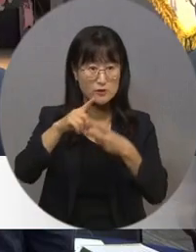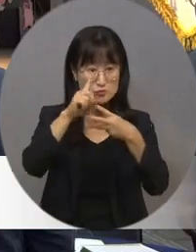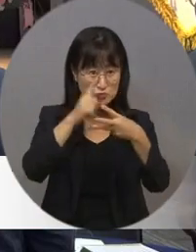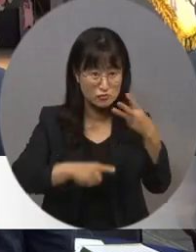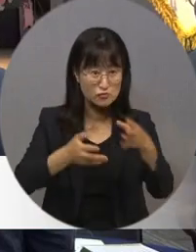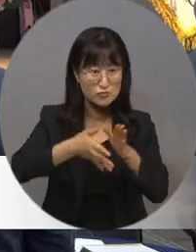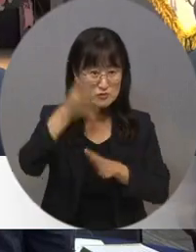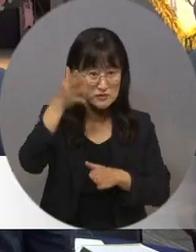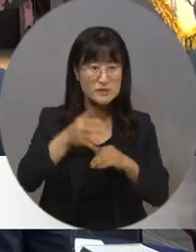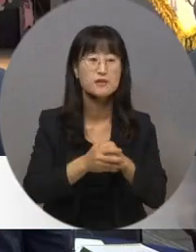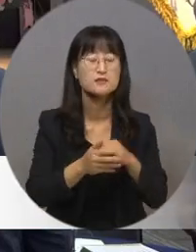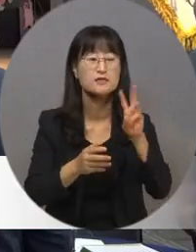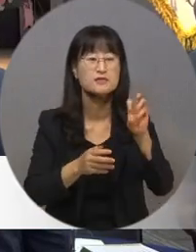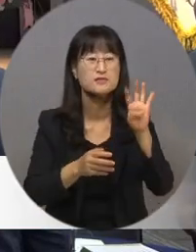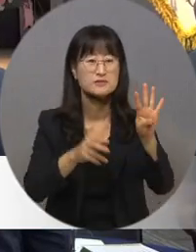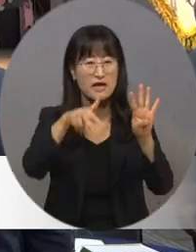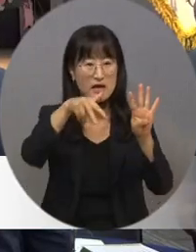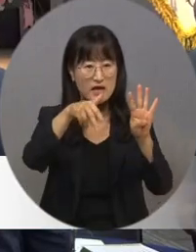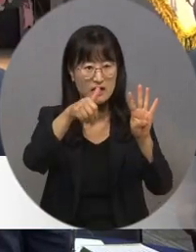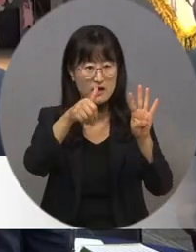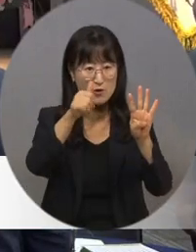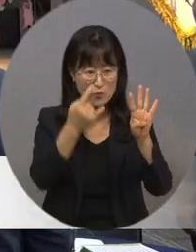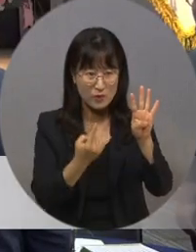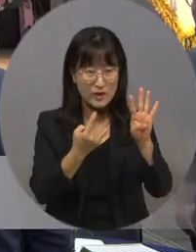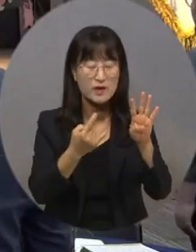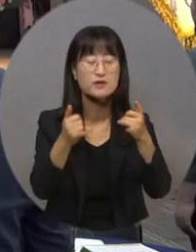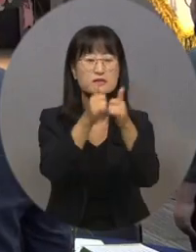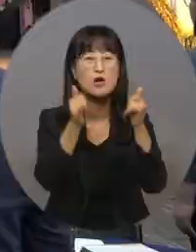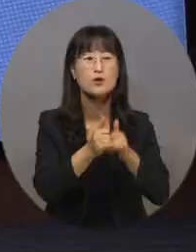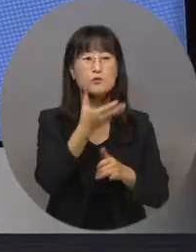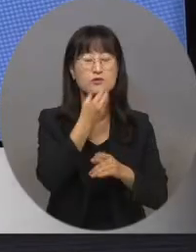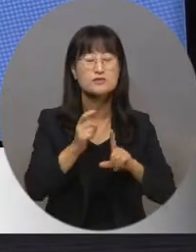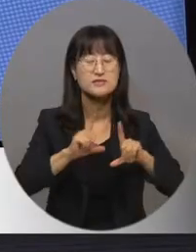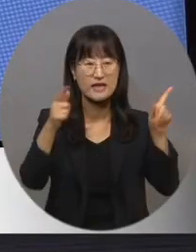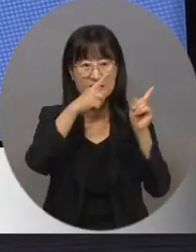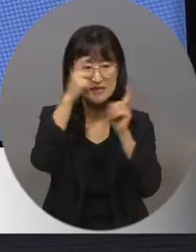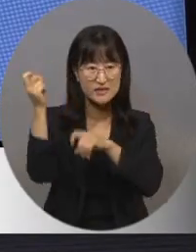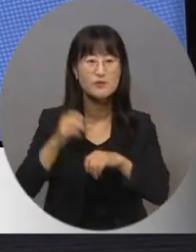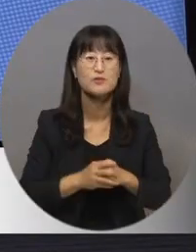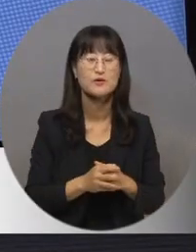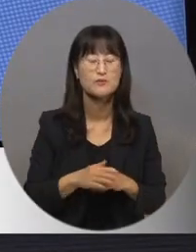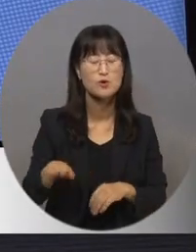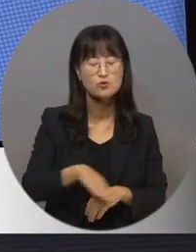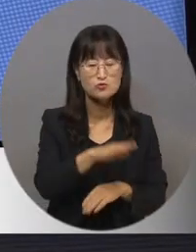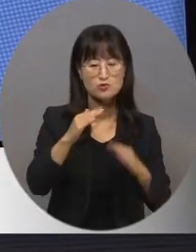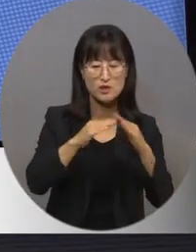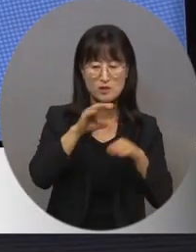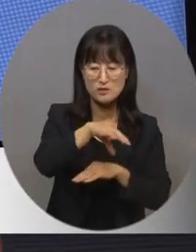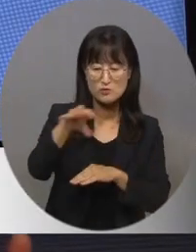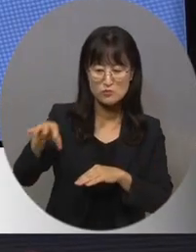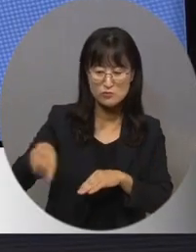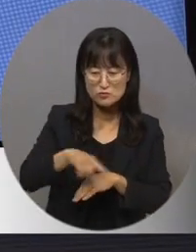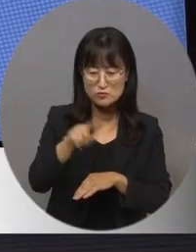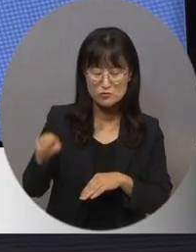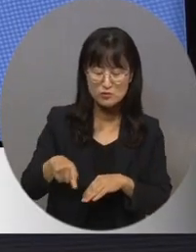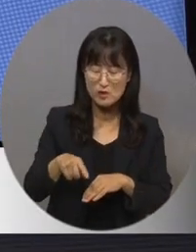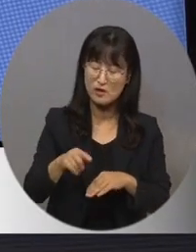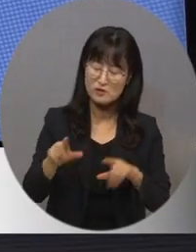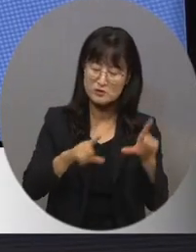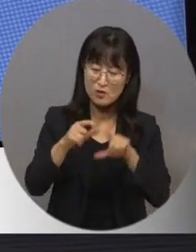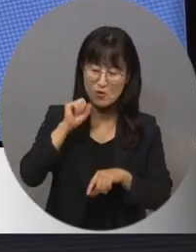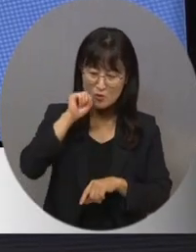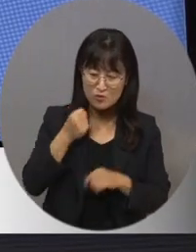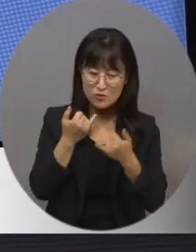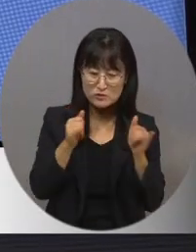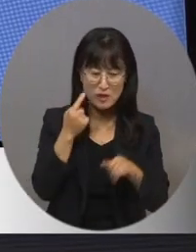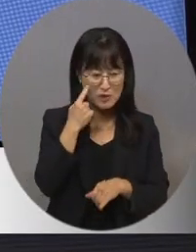사회복지협의회는 제24회 사회복지의 날 기념식을 진행했습니다. 우리 이웃 가운데 취약계층이 있는지를 한번 다 같이 둘러보는